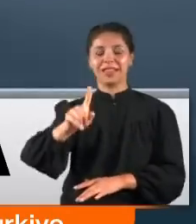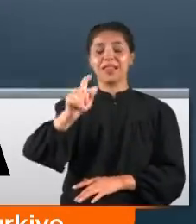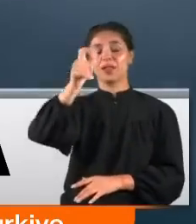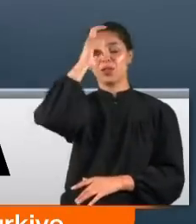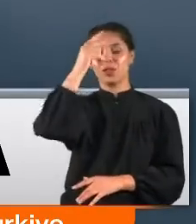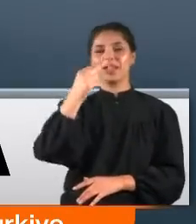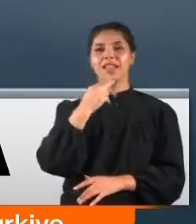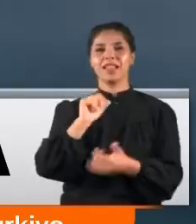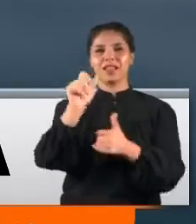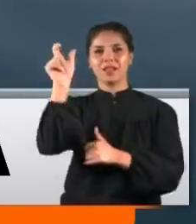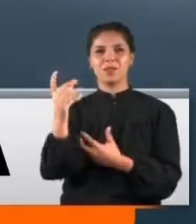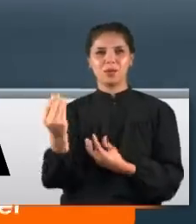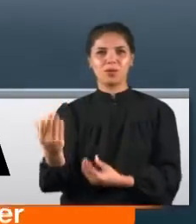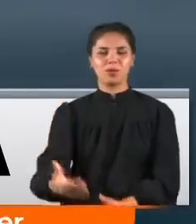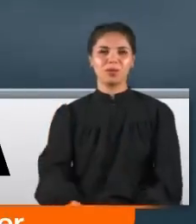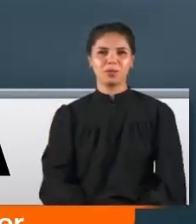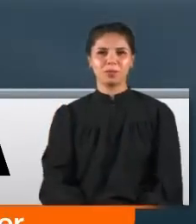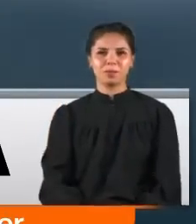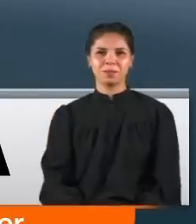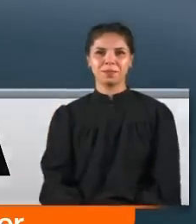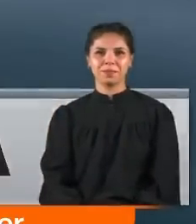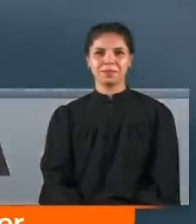kadın sporcu oldu.